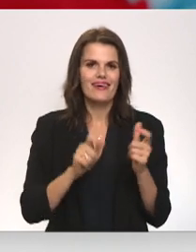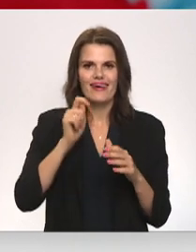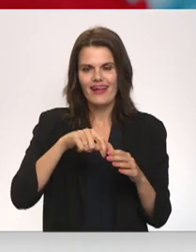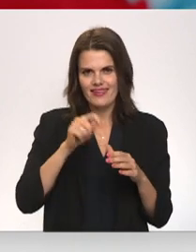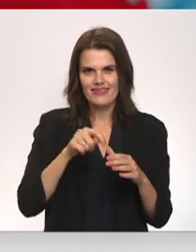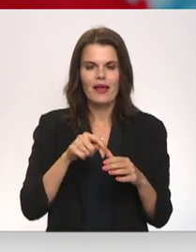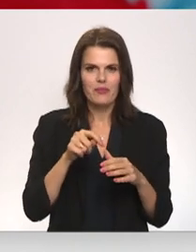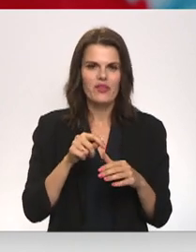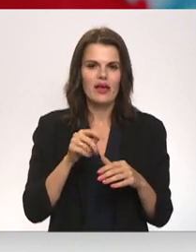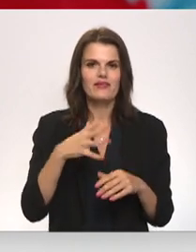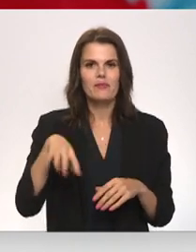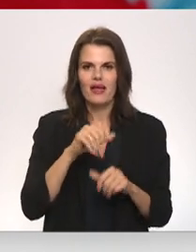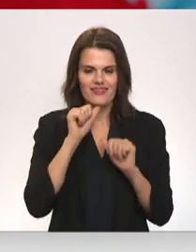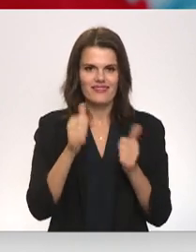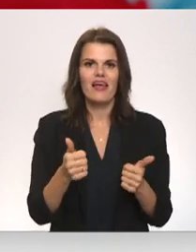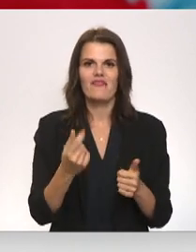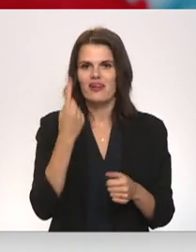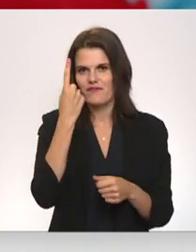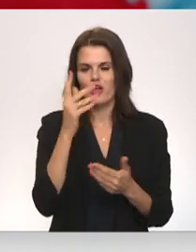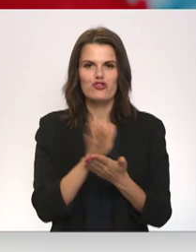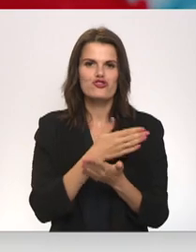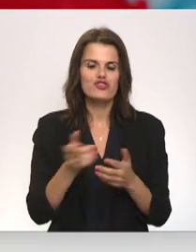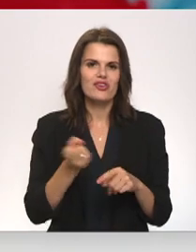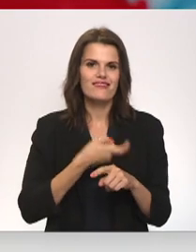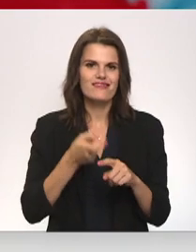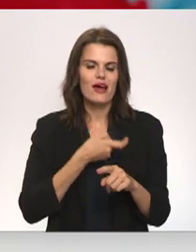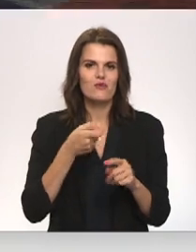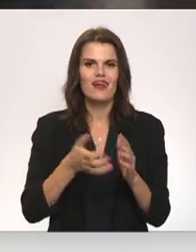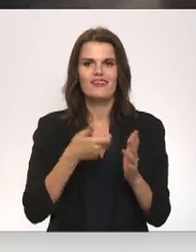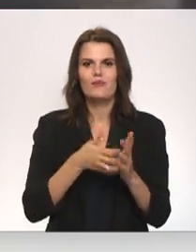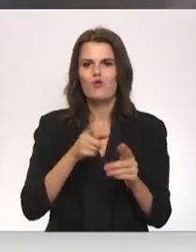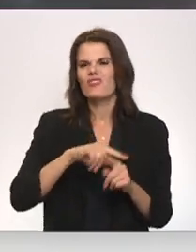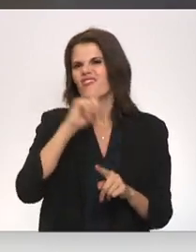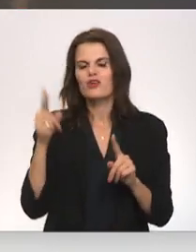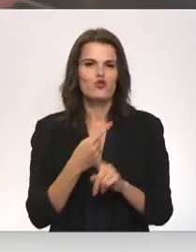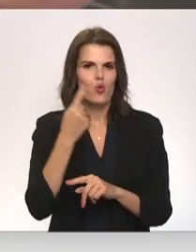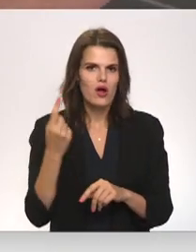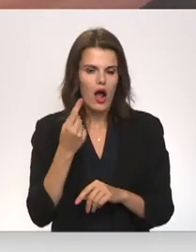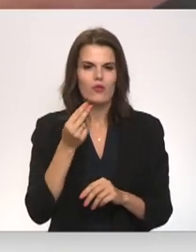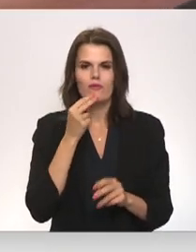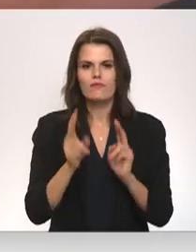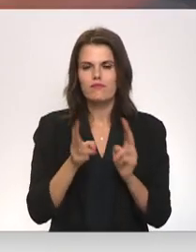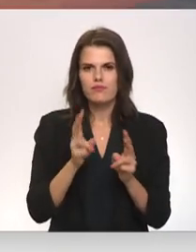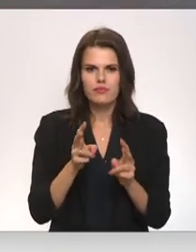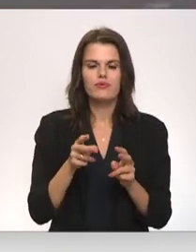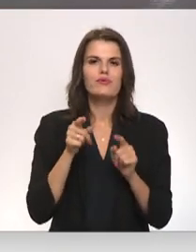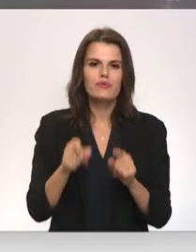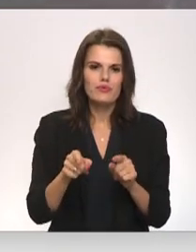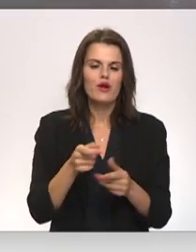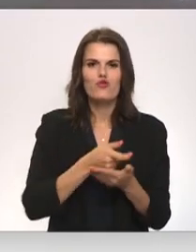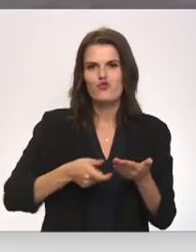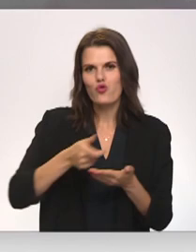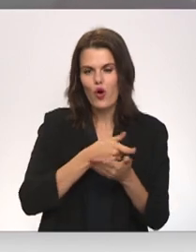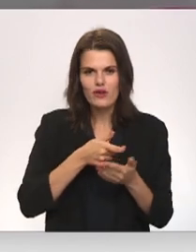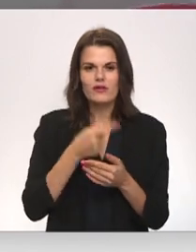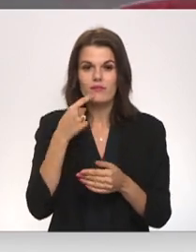ka mēs nevaram vienas šķirnes kartupeļus izmantot visu gadu. Konditoru meistari Inese Goldman atzīst, ka projekta